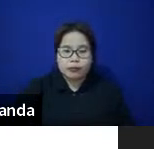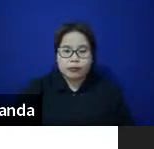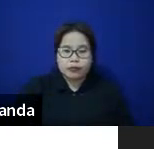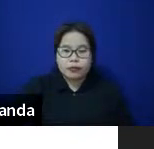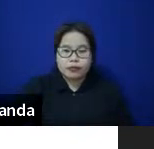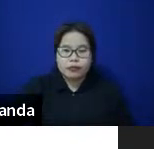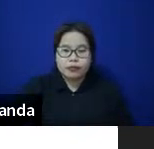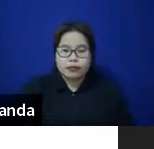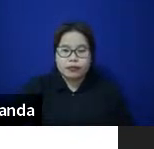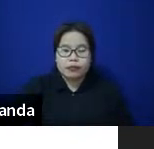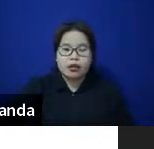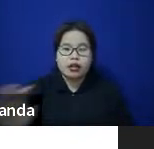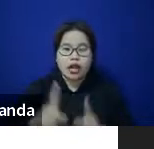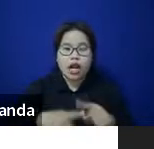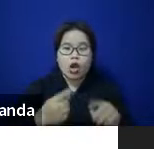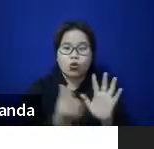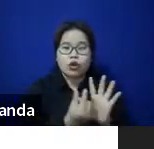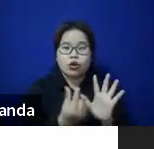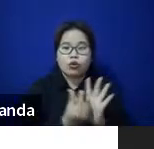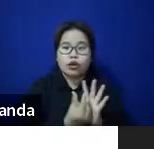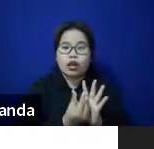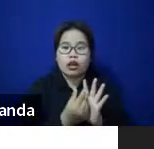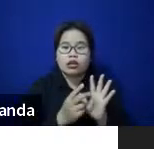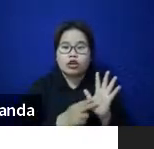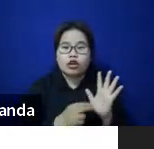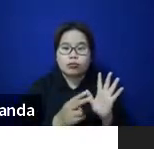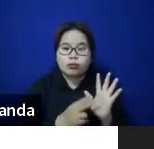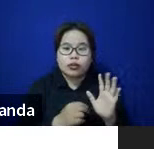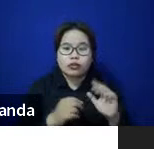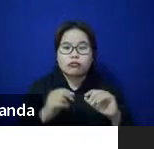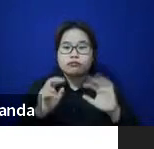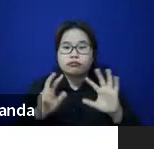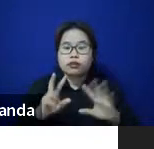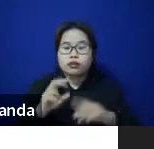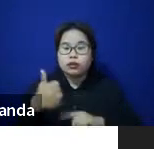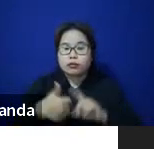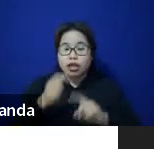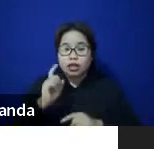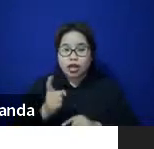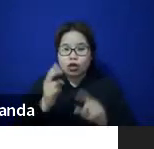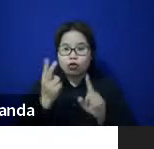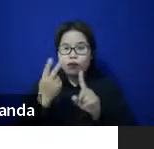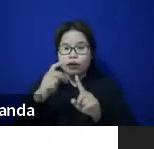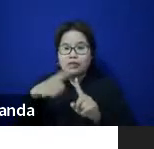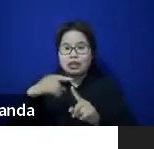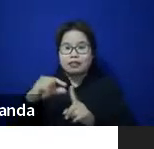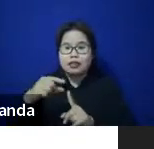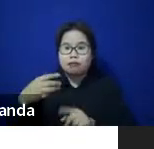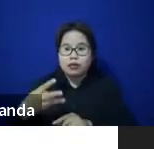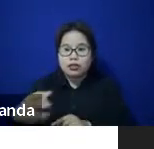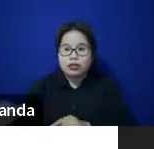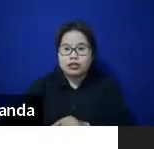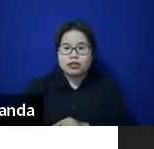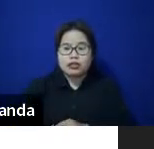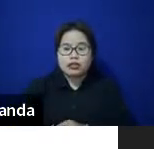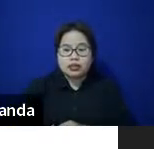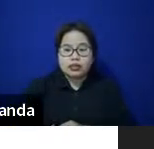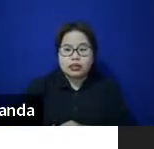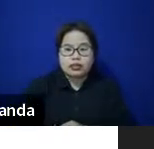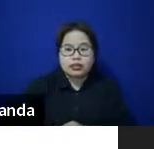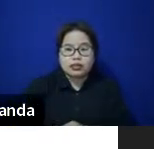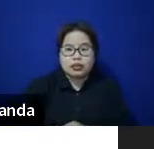ini. Di Undang-Undang tentang penyandang disabilitas itu misalnya ada 12 tipe jenis disabilitas